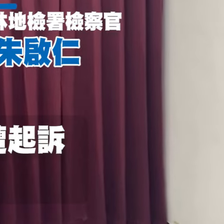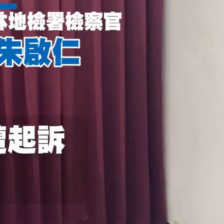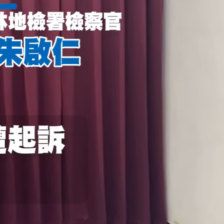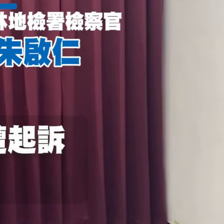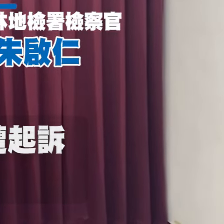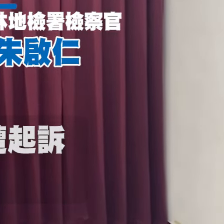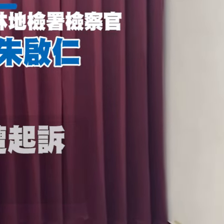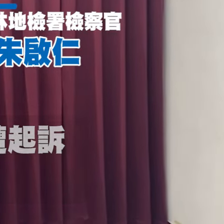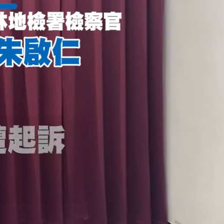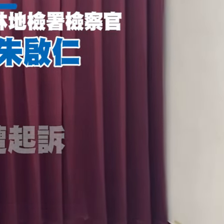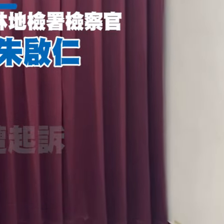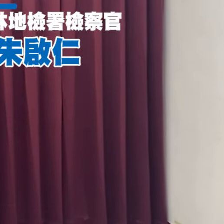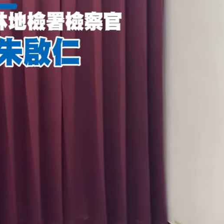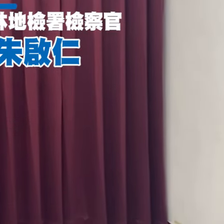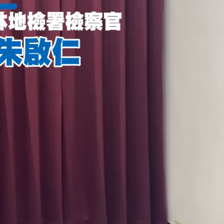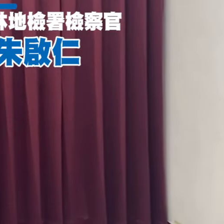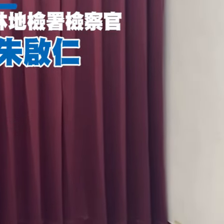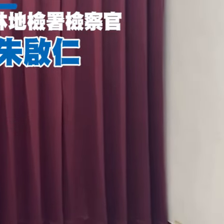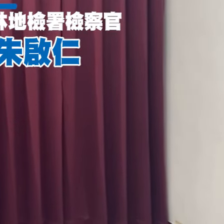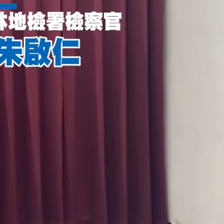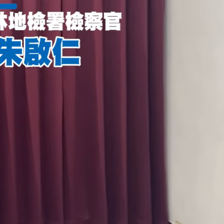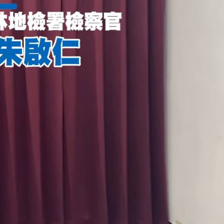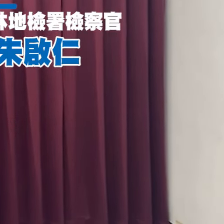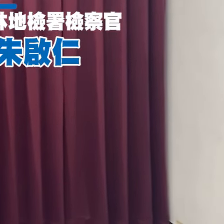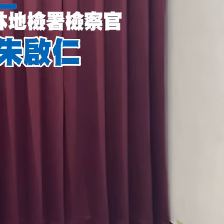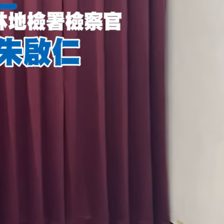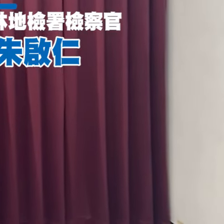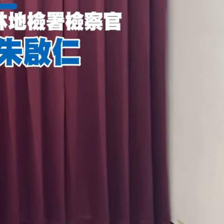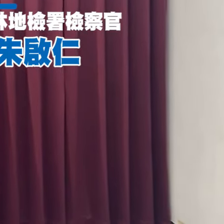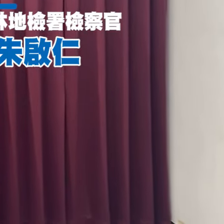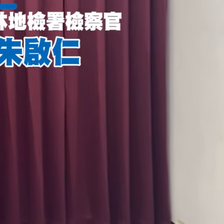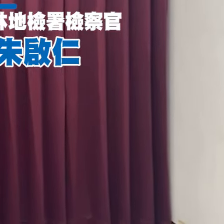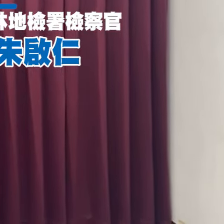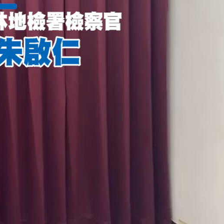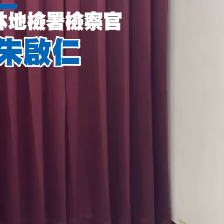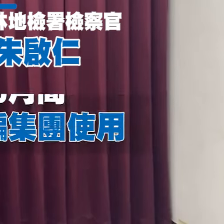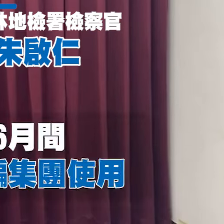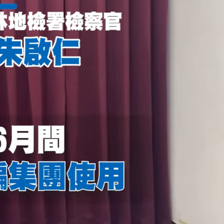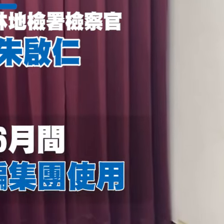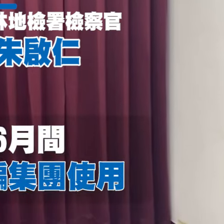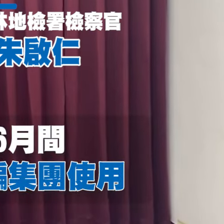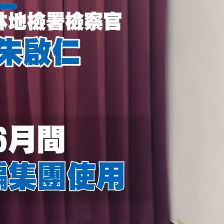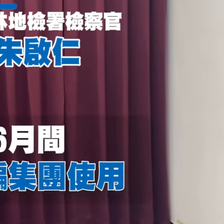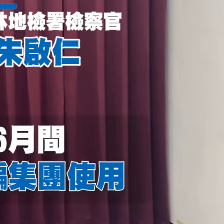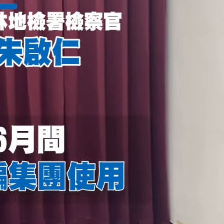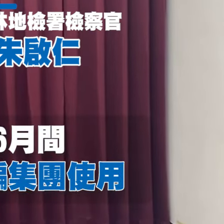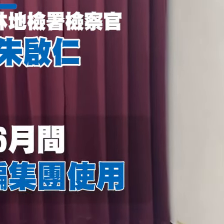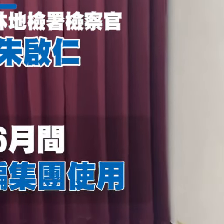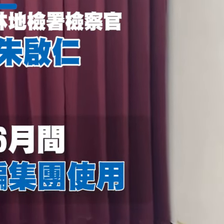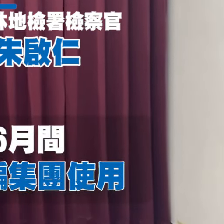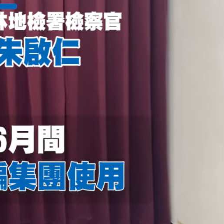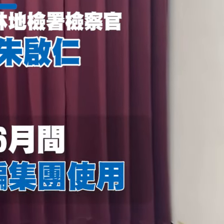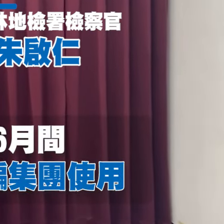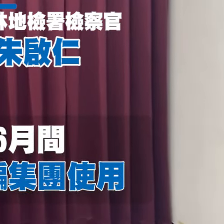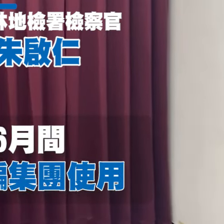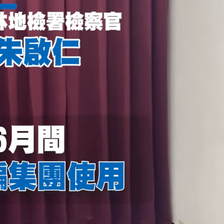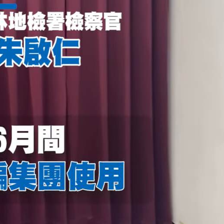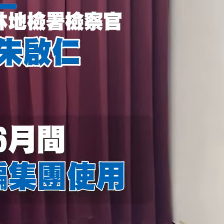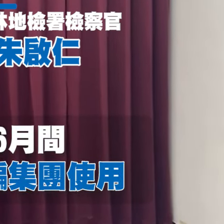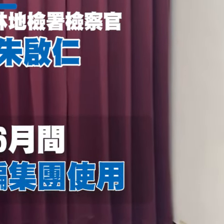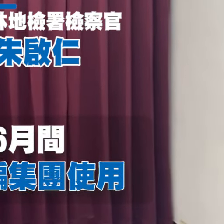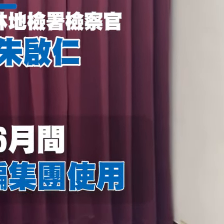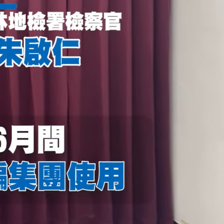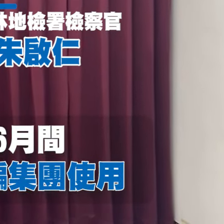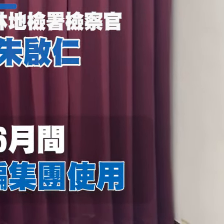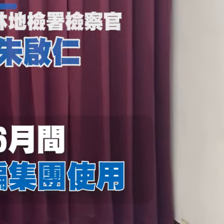本署于民国112年六月间侦办某恶劣电信业者涉嫌帮助